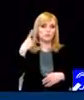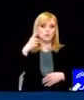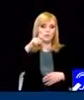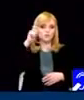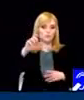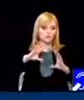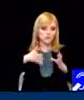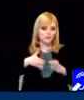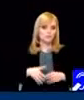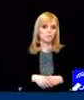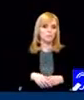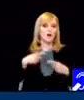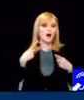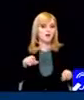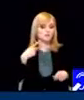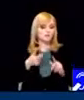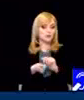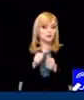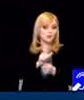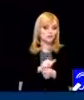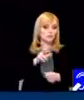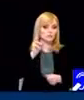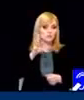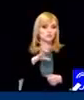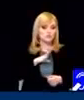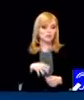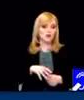mondial. Alții spun că, dimpotrivă, el a fost cel care